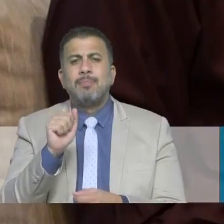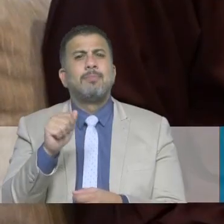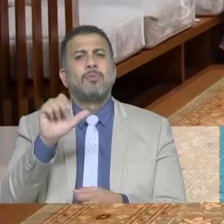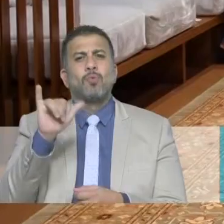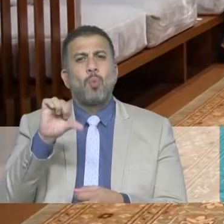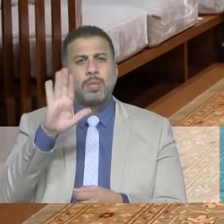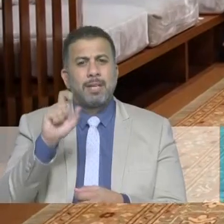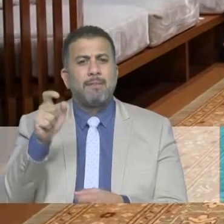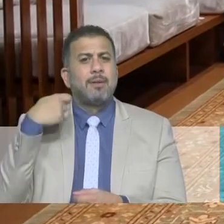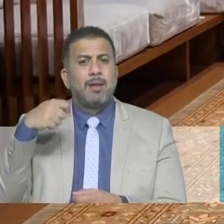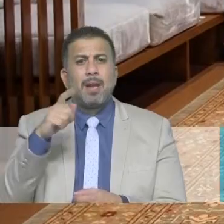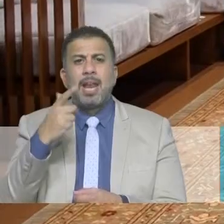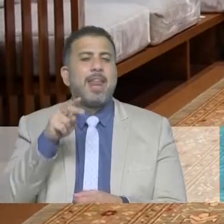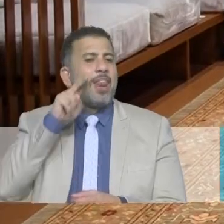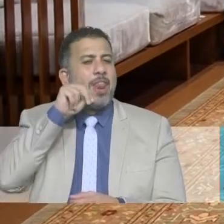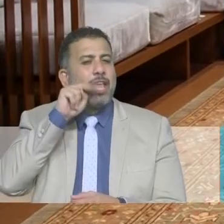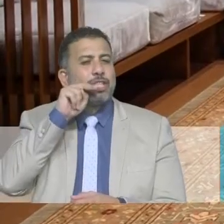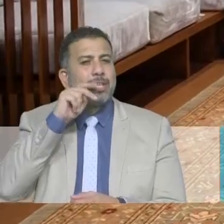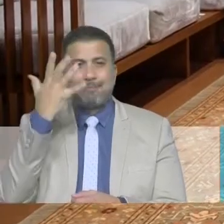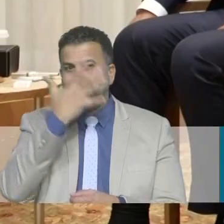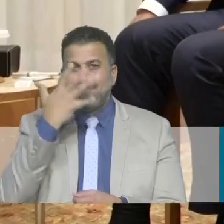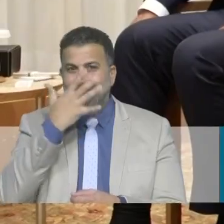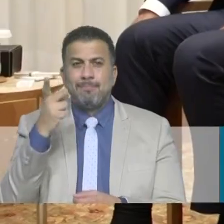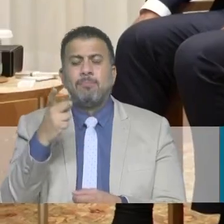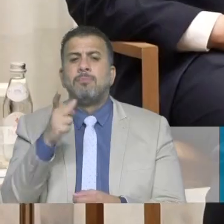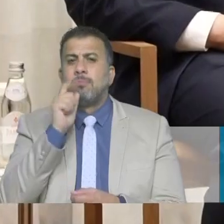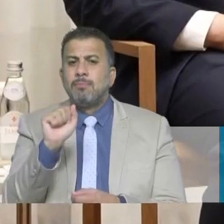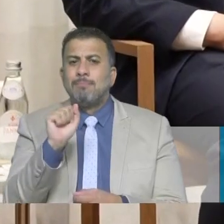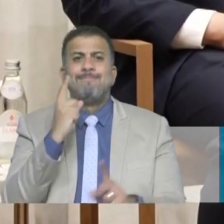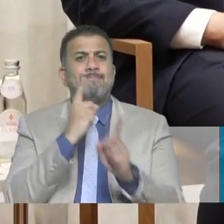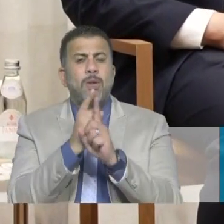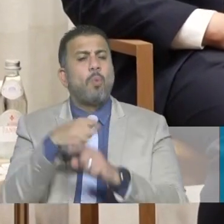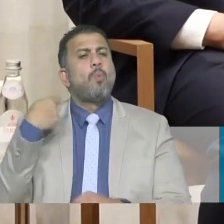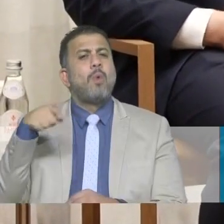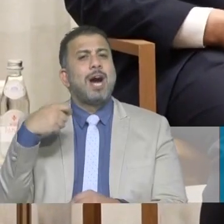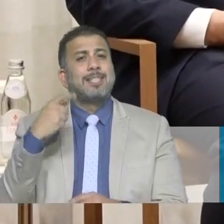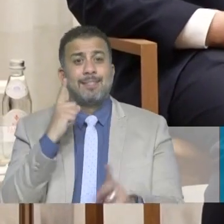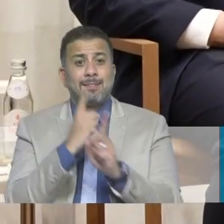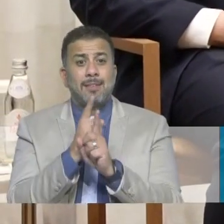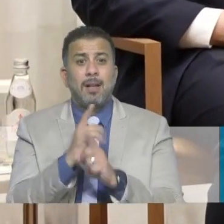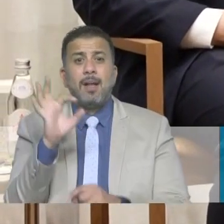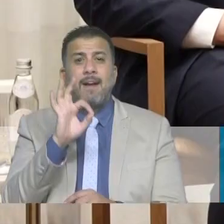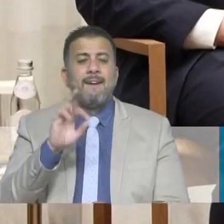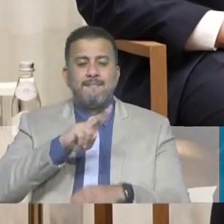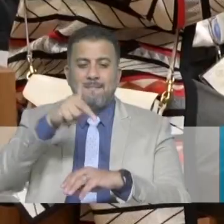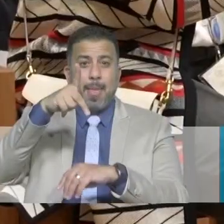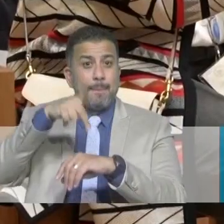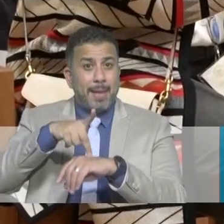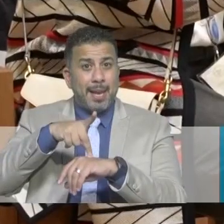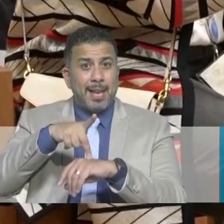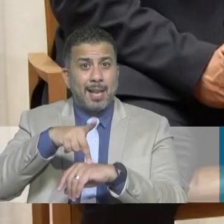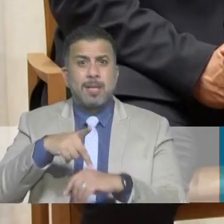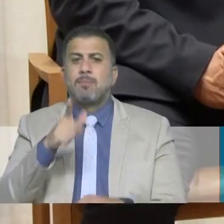وزير خارجيه جمهوريه نيجيريا الاتحاديه معالي انريكي مانال وزير الخارجيه في جمهوريه الفلبين